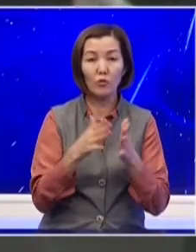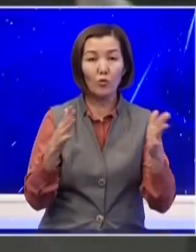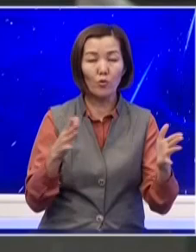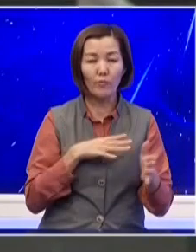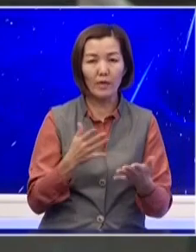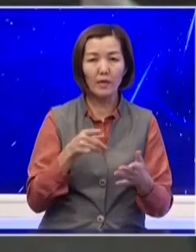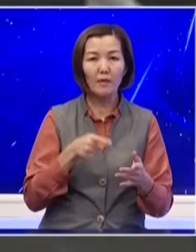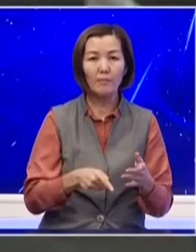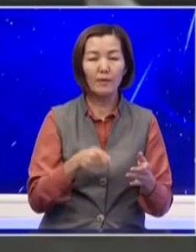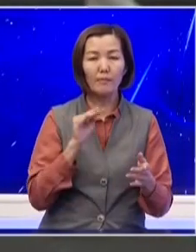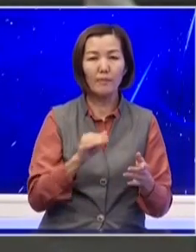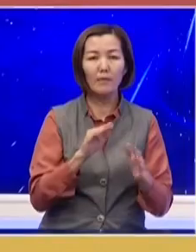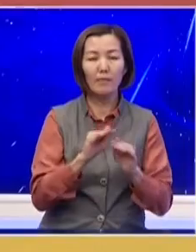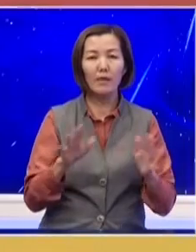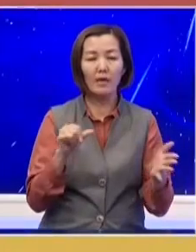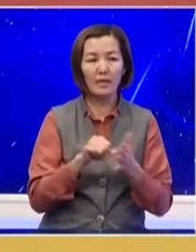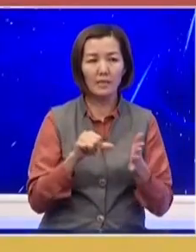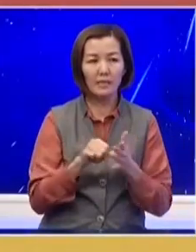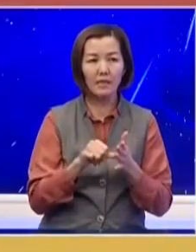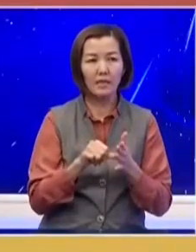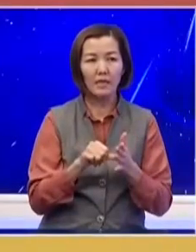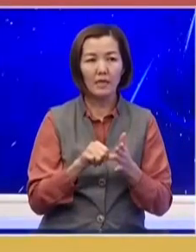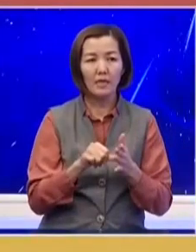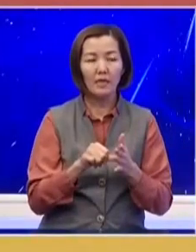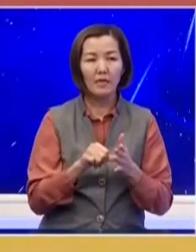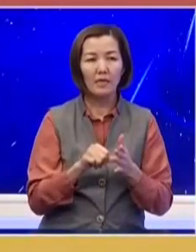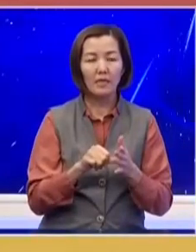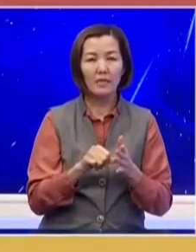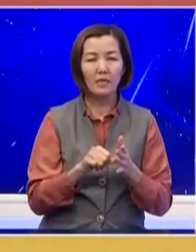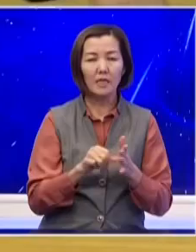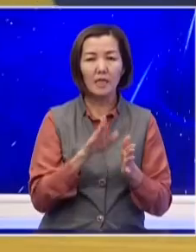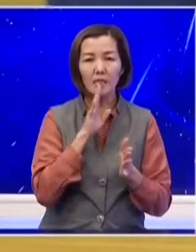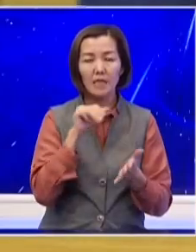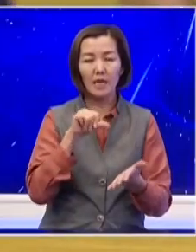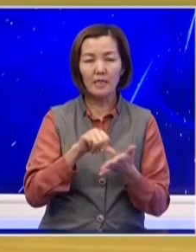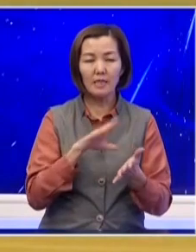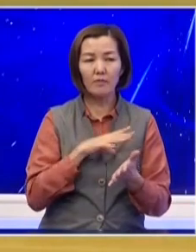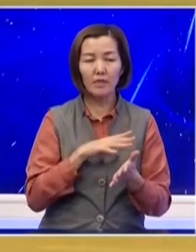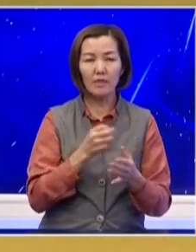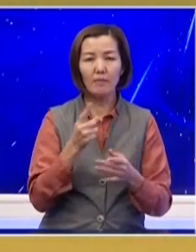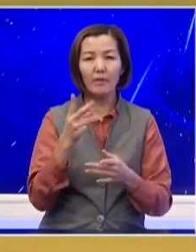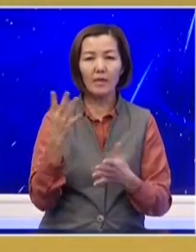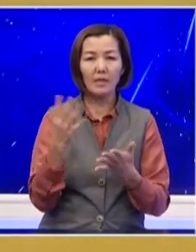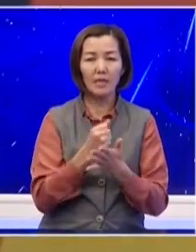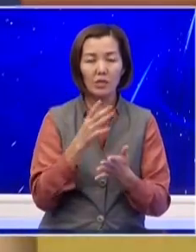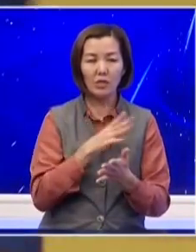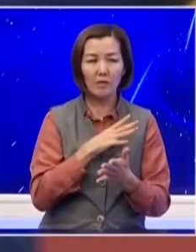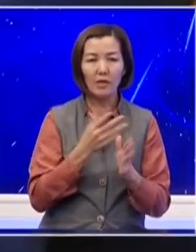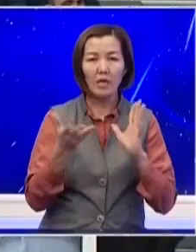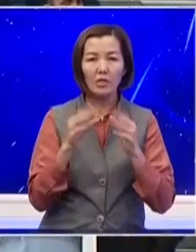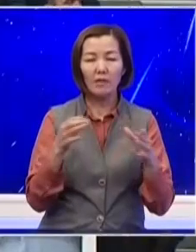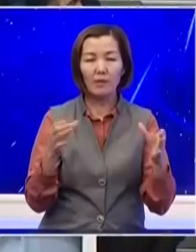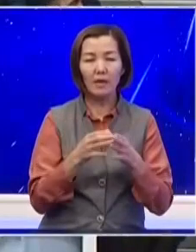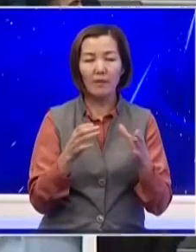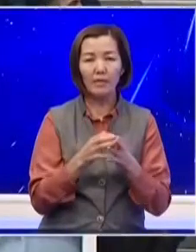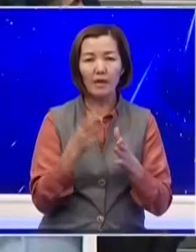отыр. 1000-нан асып жығылады. 9 ұлдар және 8 түрлі салмақ дәрежесінде қыздар күресіп жатыр. Қазірдің өзінде бірқатар нәтижелер белгілі. Жалпы командалық